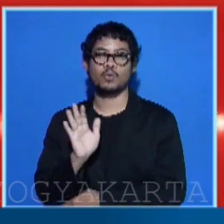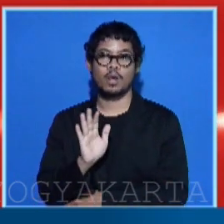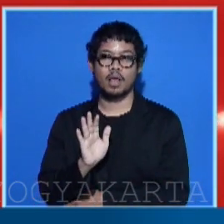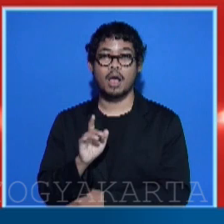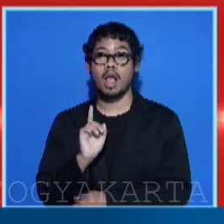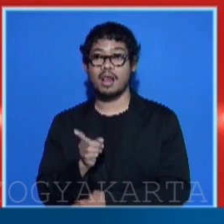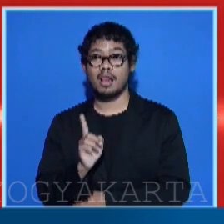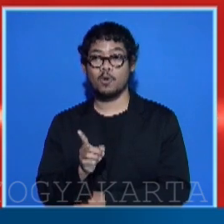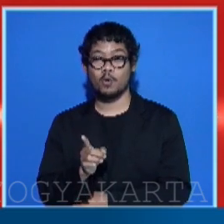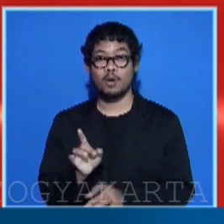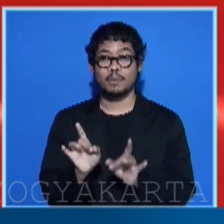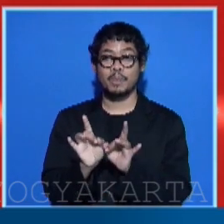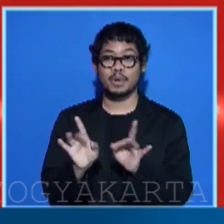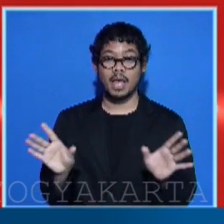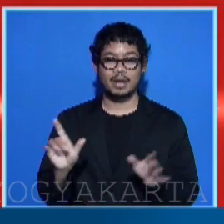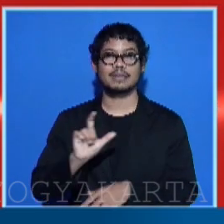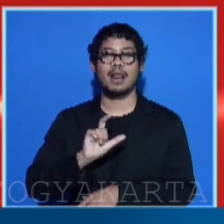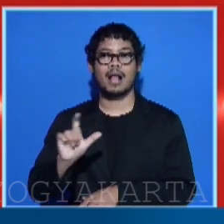calon dan aspirasi,